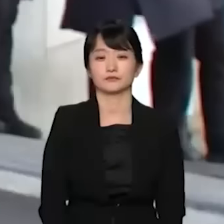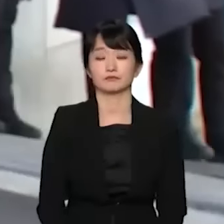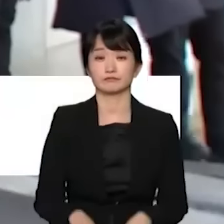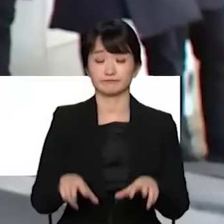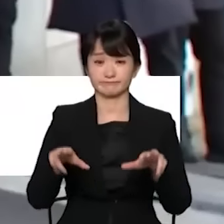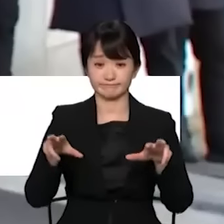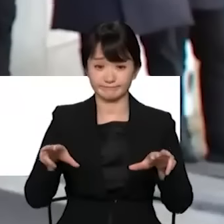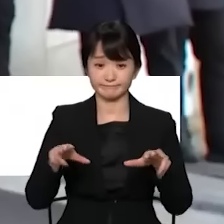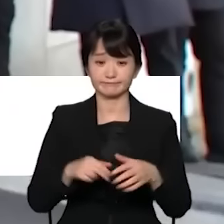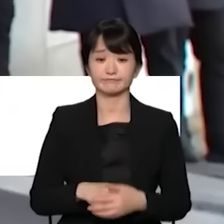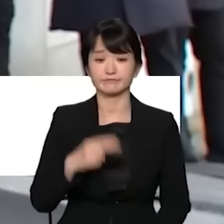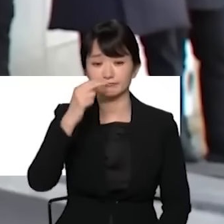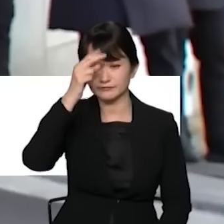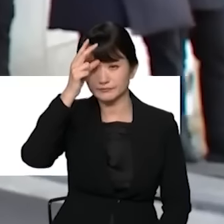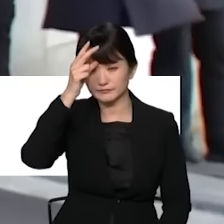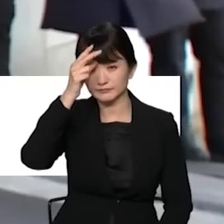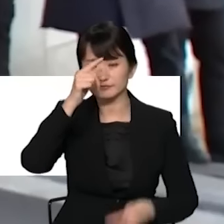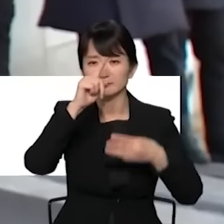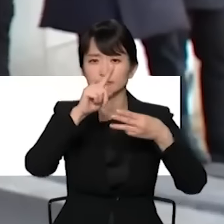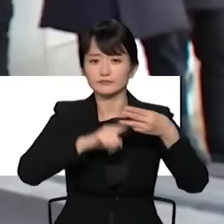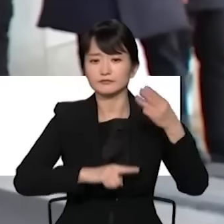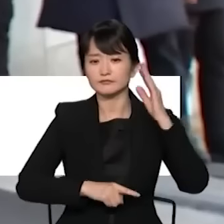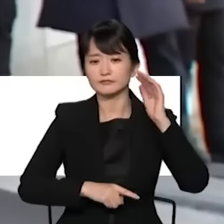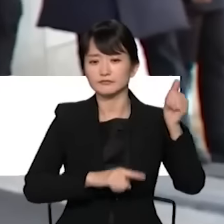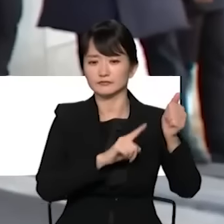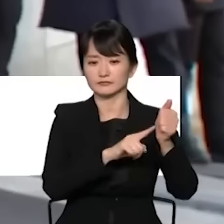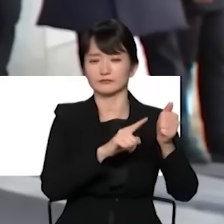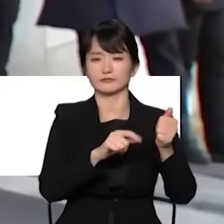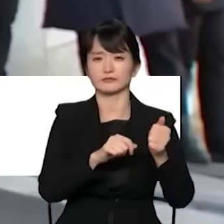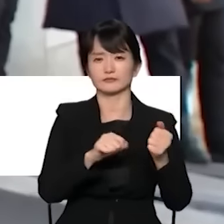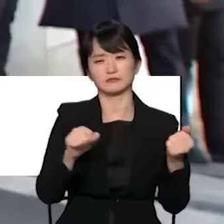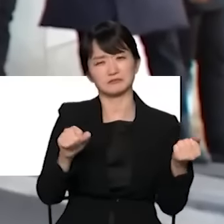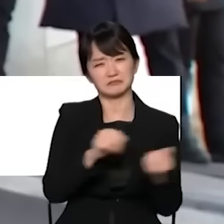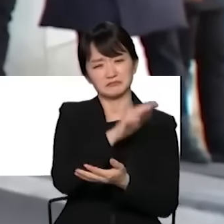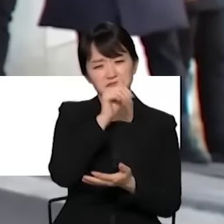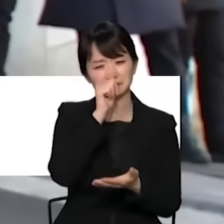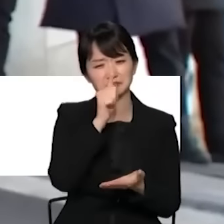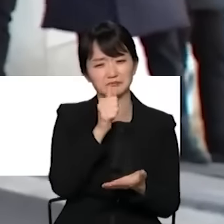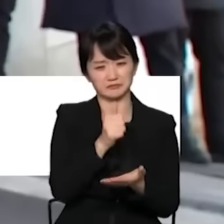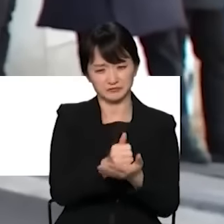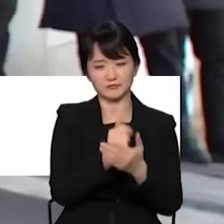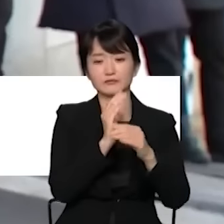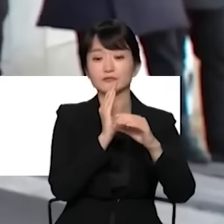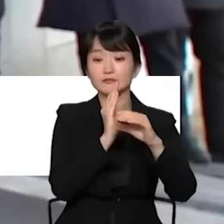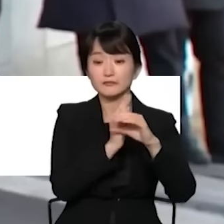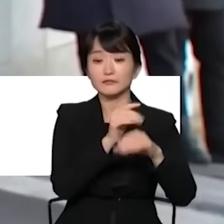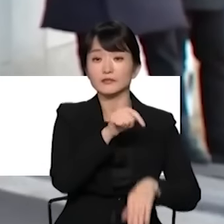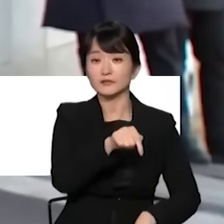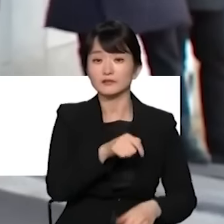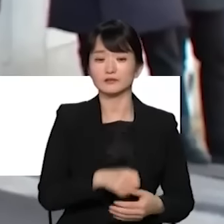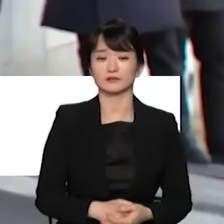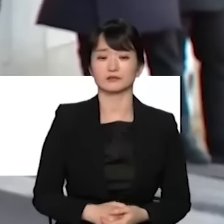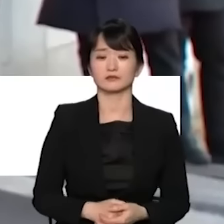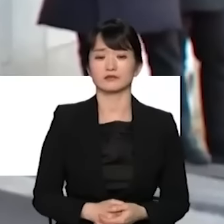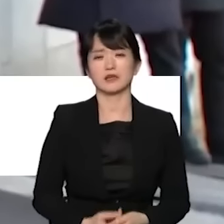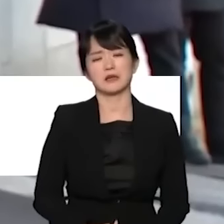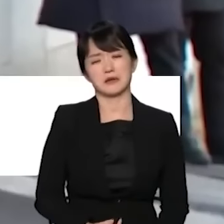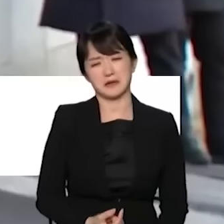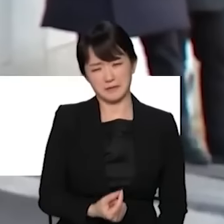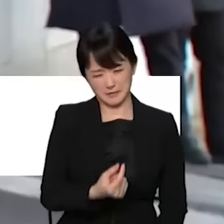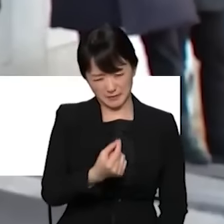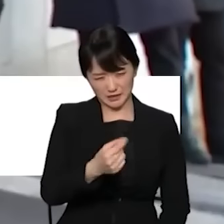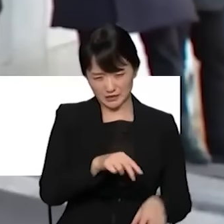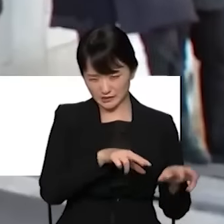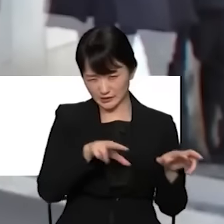지금 검찰에서 윤석열에 대한 내란죄 수사가 진행되고 있는데 이에 대한 속도를